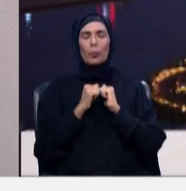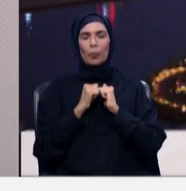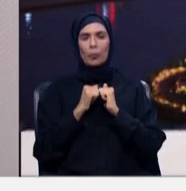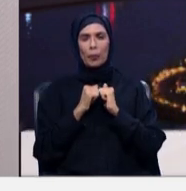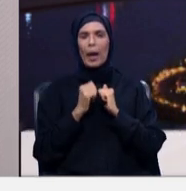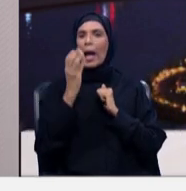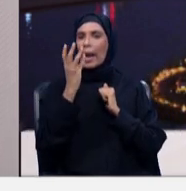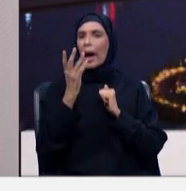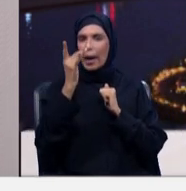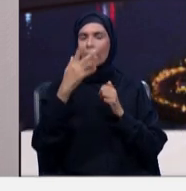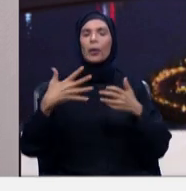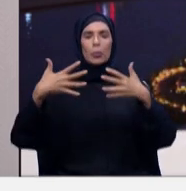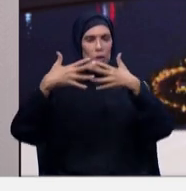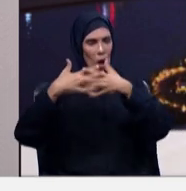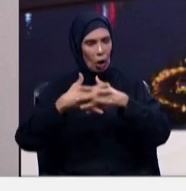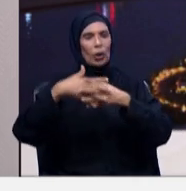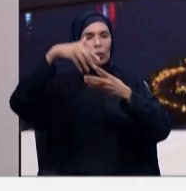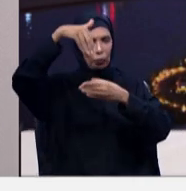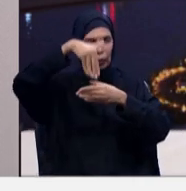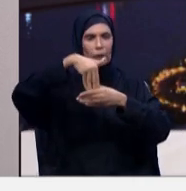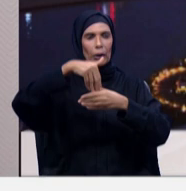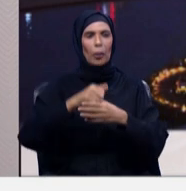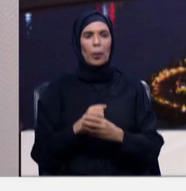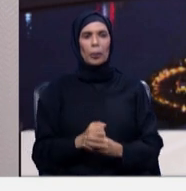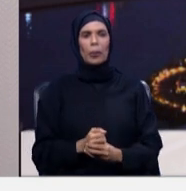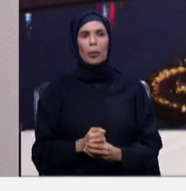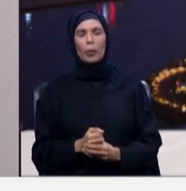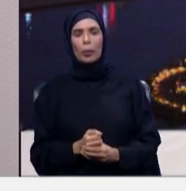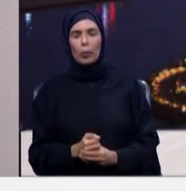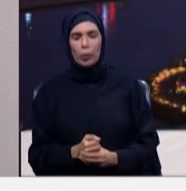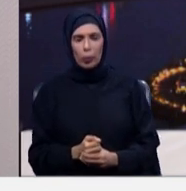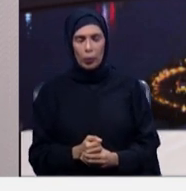الأعداد المشاركة في الانتخابات، إذ أن